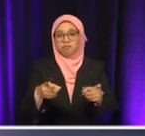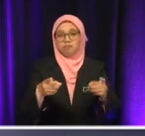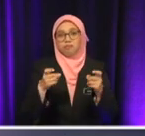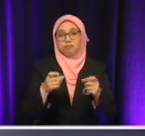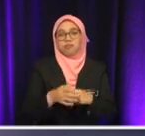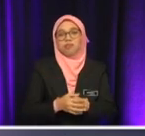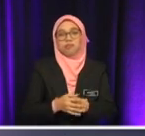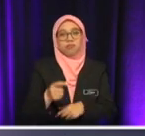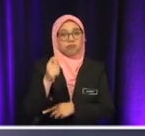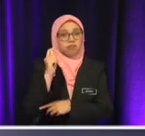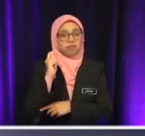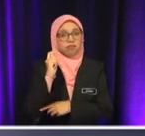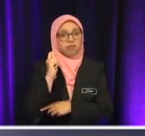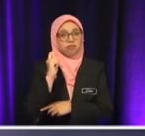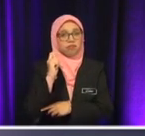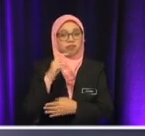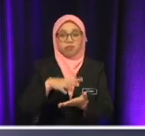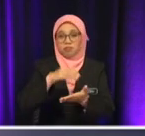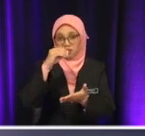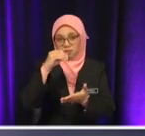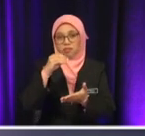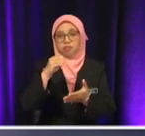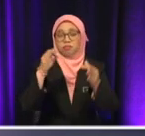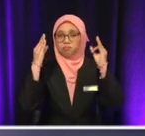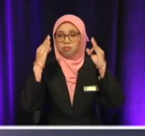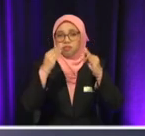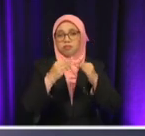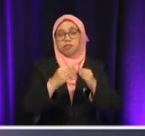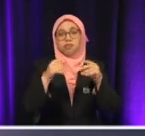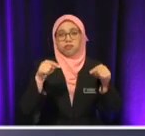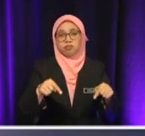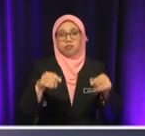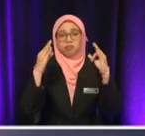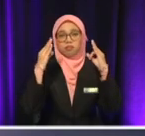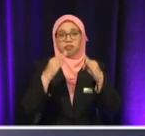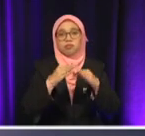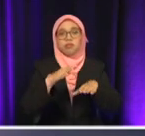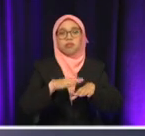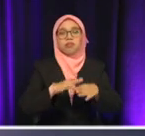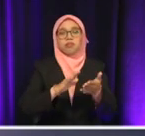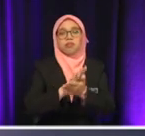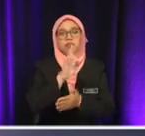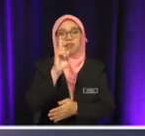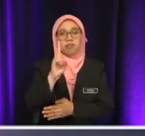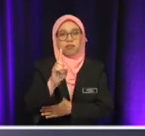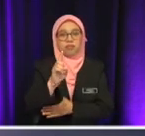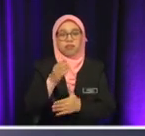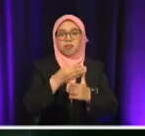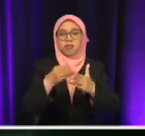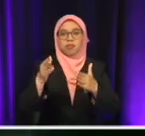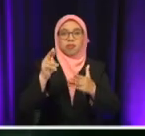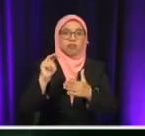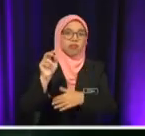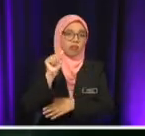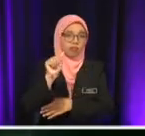tadi adalah mata pelajaran yang kita beri fokus dan hari ini segmen ini kita beri fokus kepada kertas satu bahagian A kan Cikgu Ida?